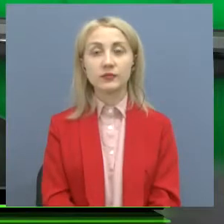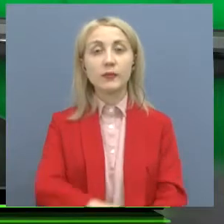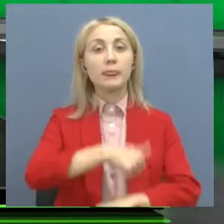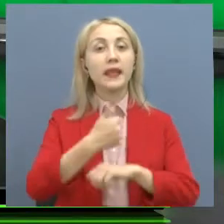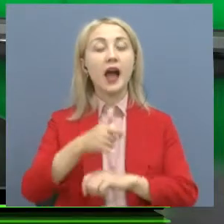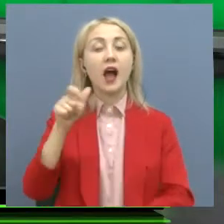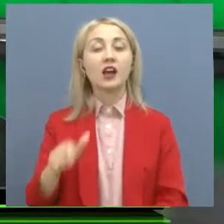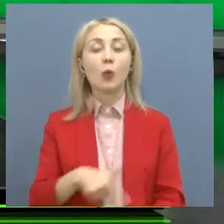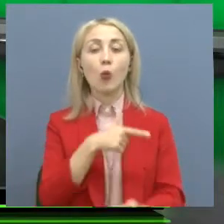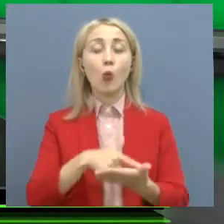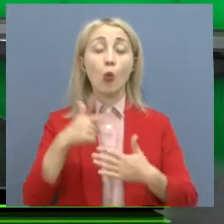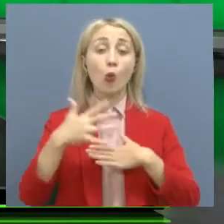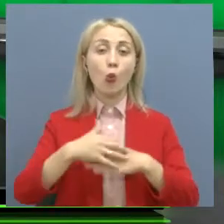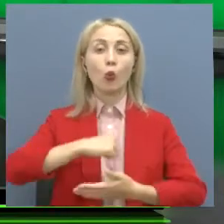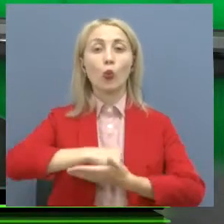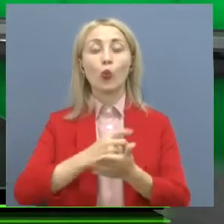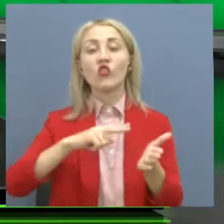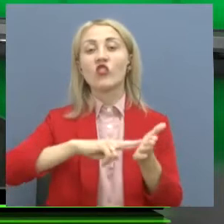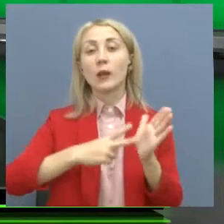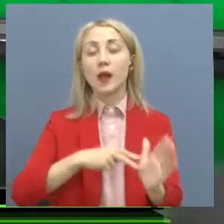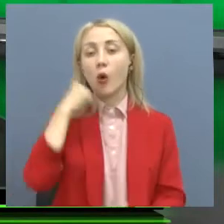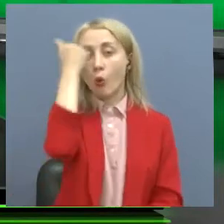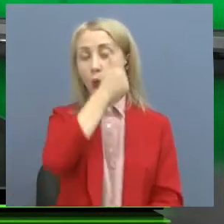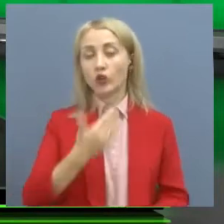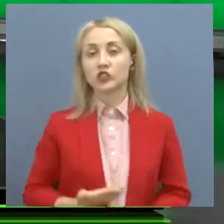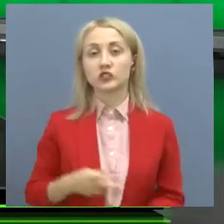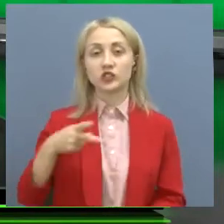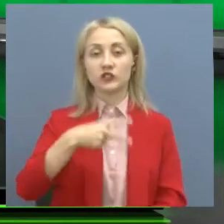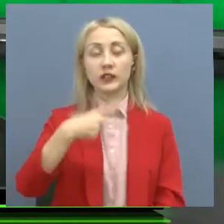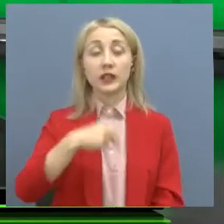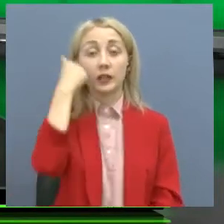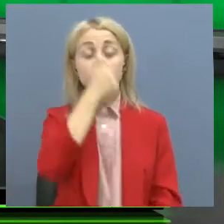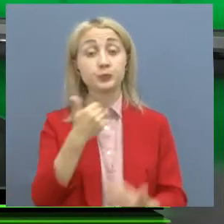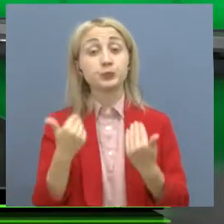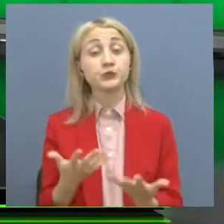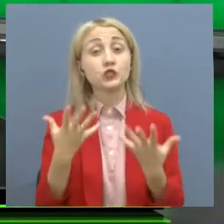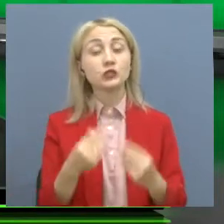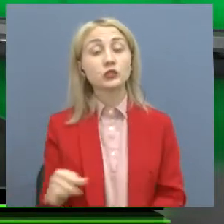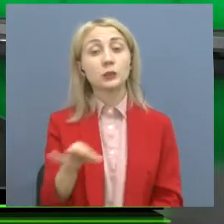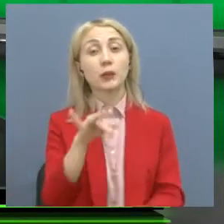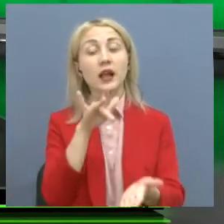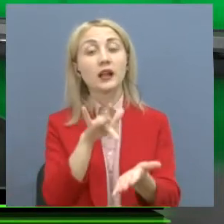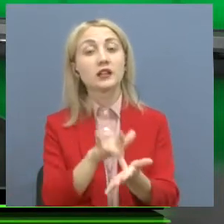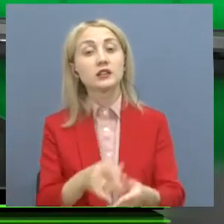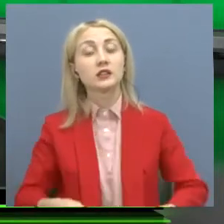2020 жылы пайдалануға берілетін жаңа тұрғын үйлердің жоспары бекітулі. Қазіргі таңда облыс орталығында жалпы